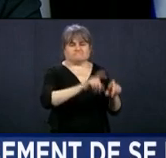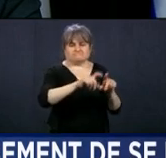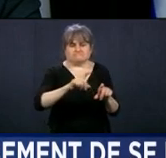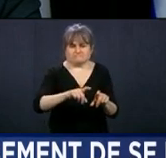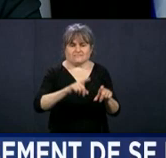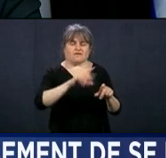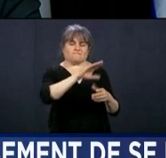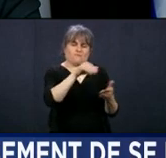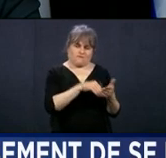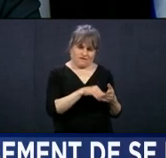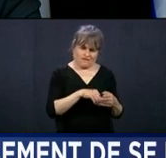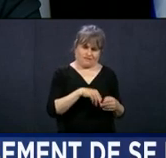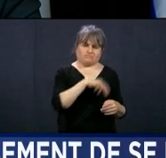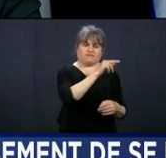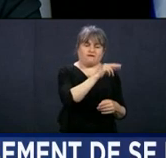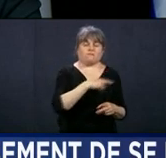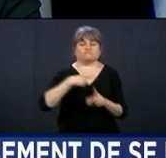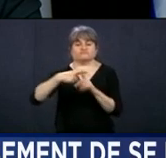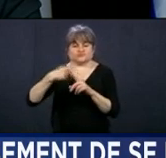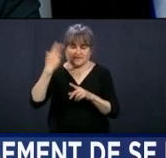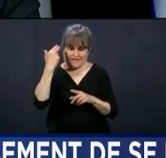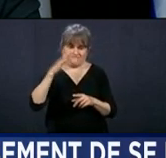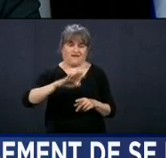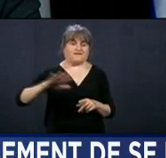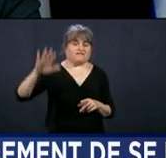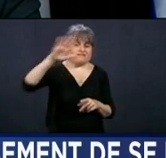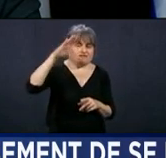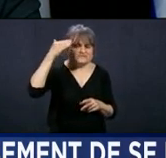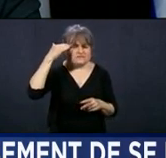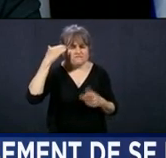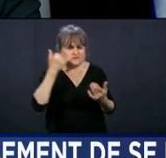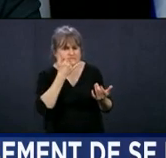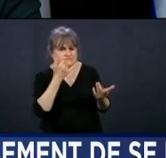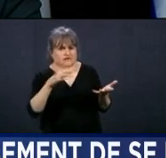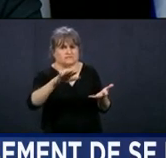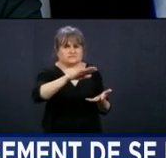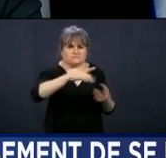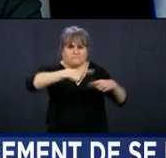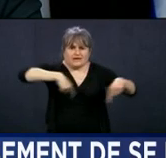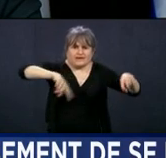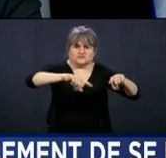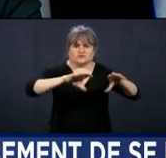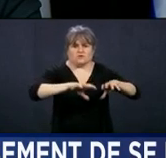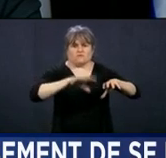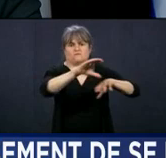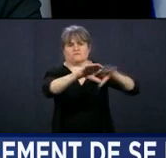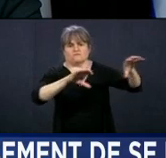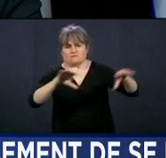un meilleur portrait de sous-section régionale par rapport à ça.